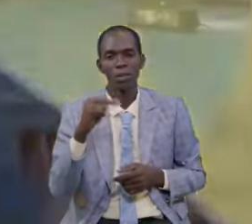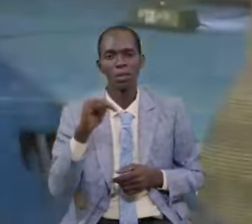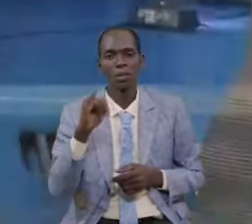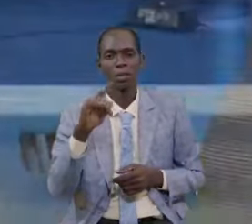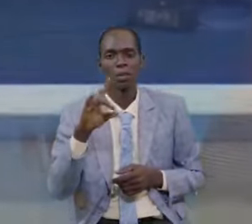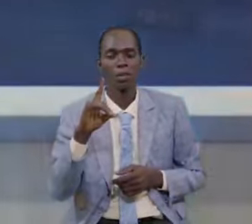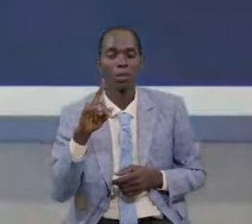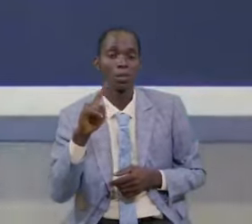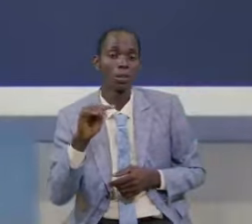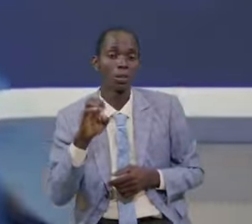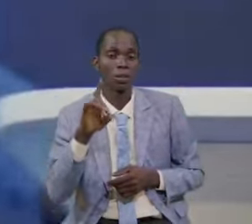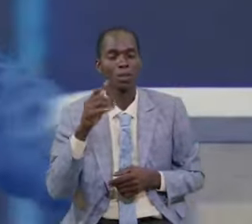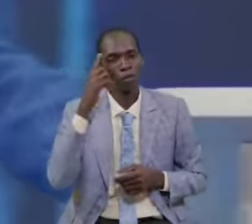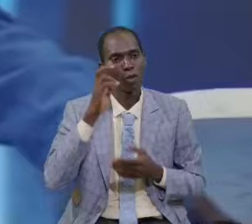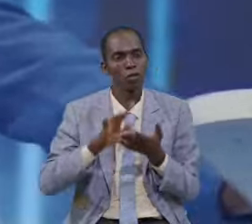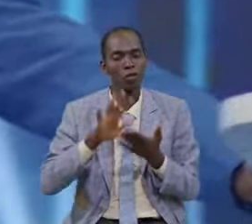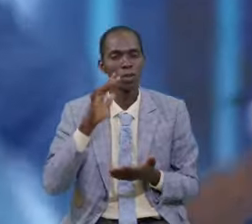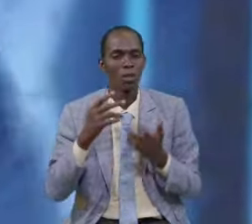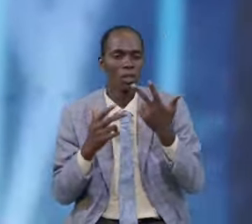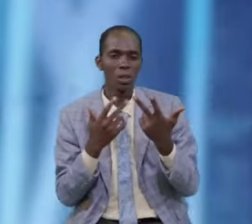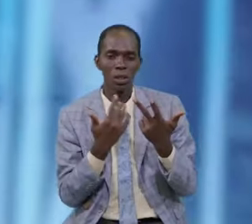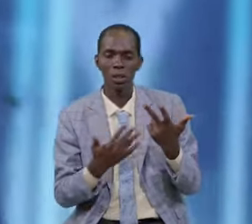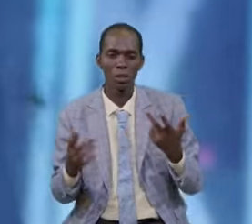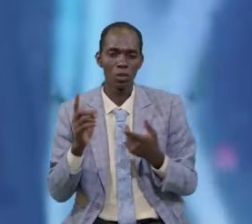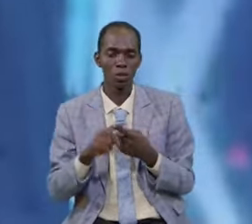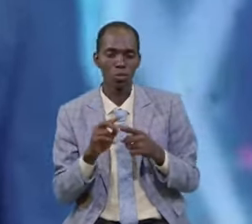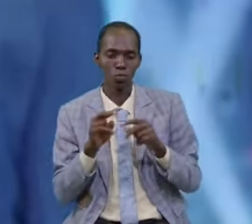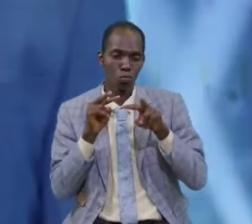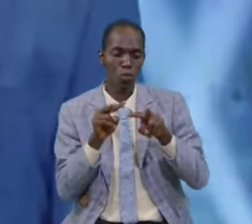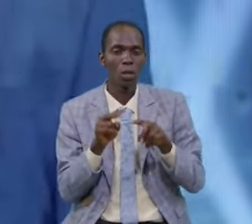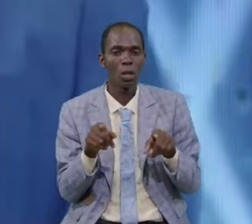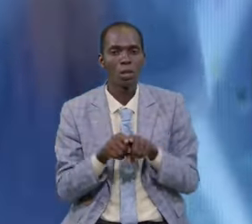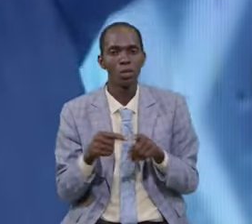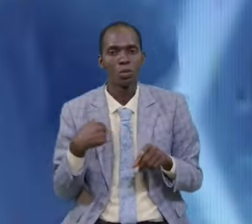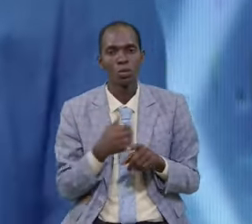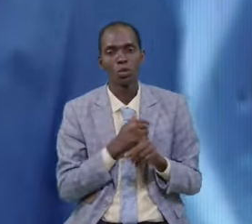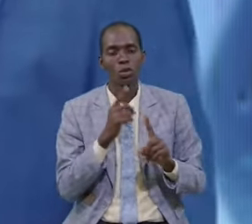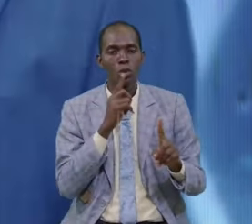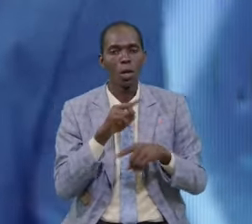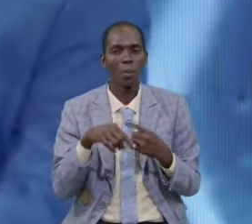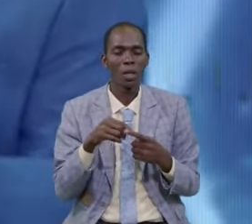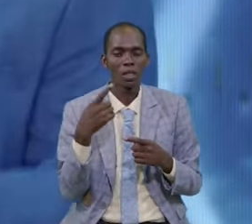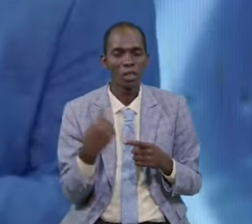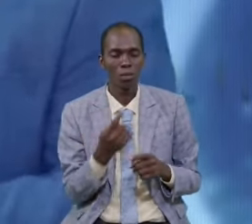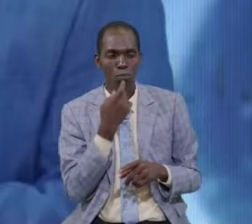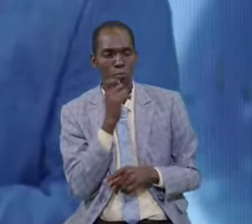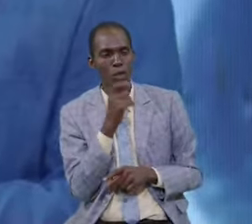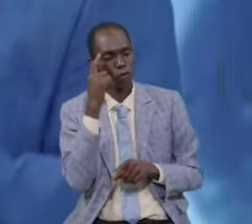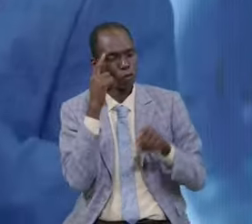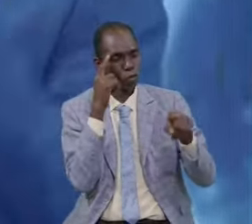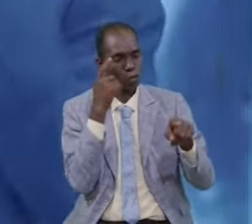comme d'habitude quand nous parlons de la charge. Pour toi, la charge pour elle, la charge pour